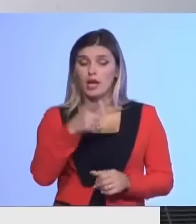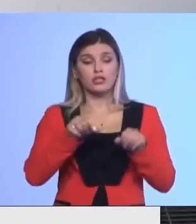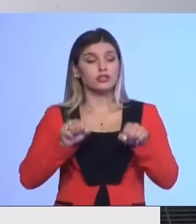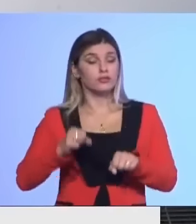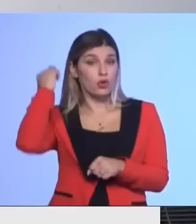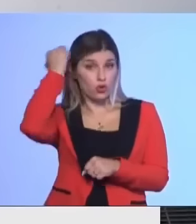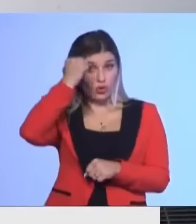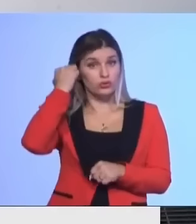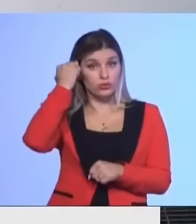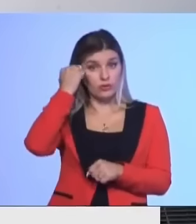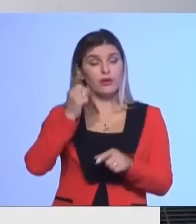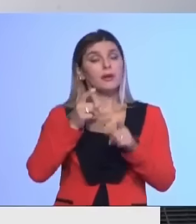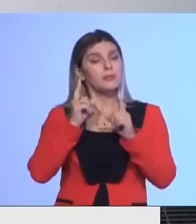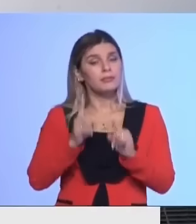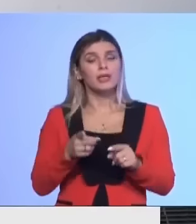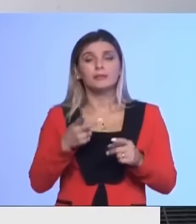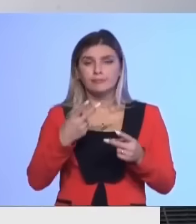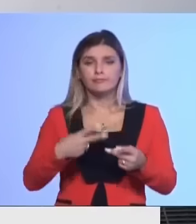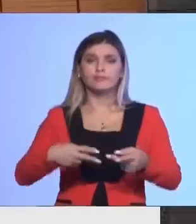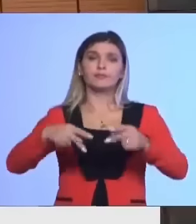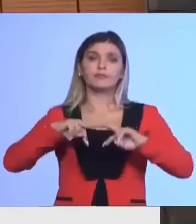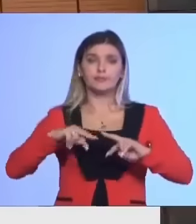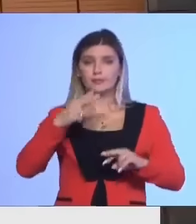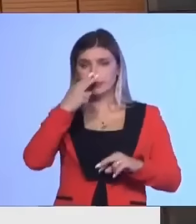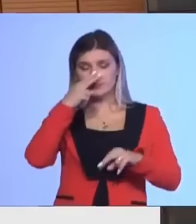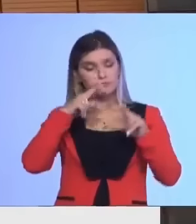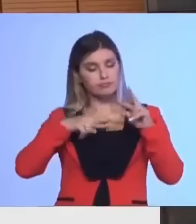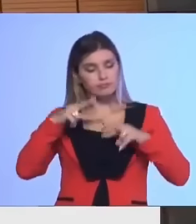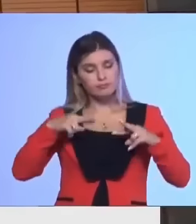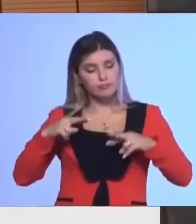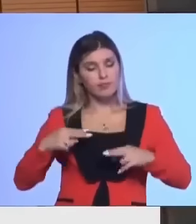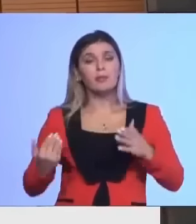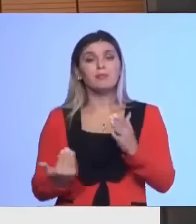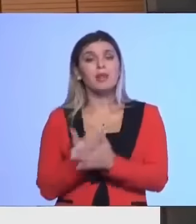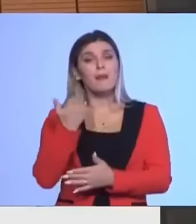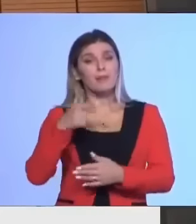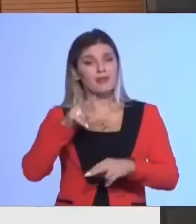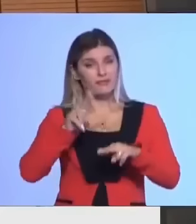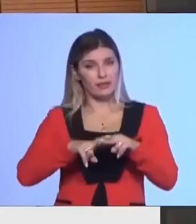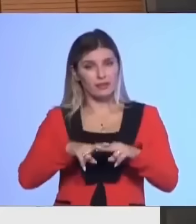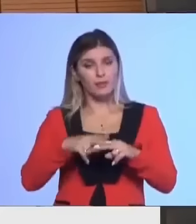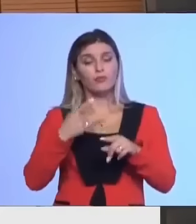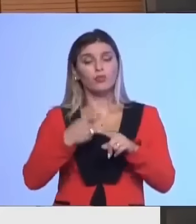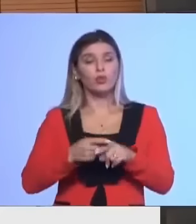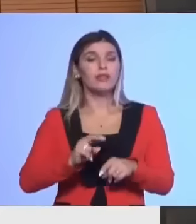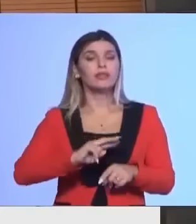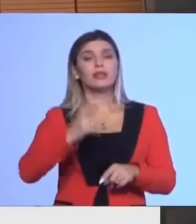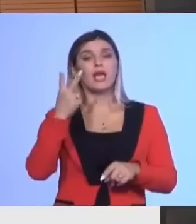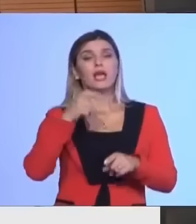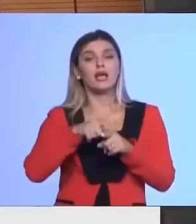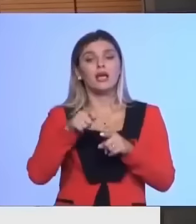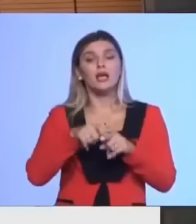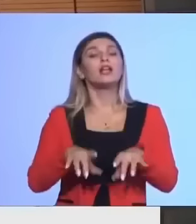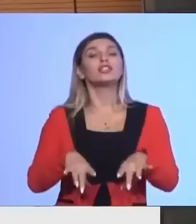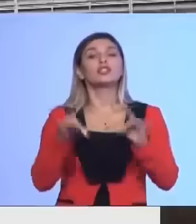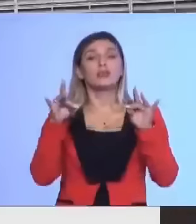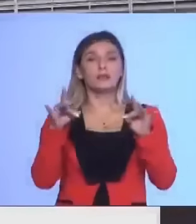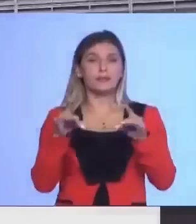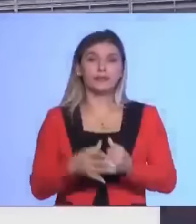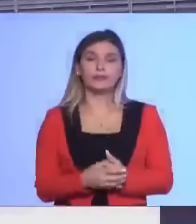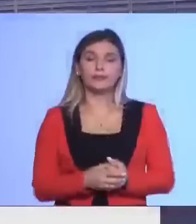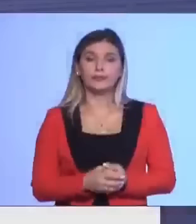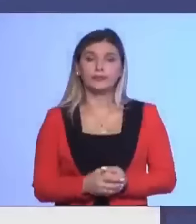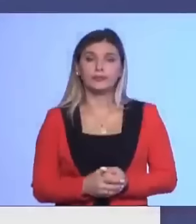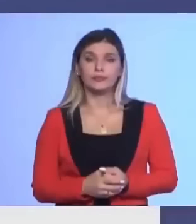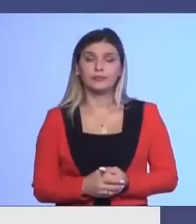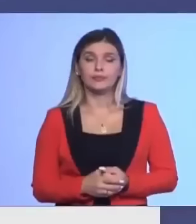së Kosovës që të rishqyrtoj këtë vendim dhe të gjejë një zgjidhje të negociuar në kuadër të dialogut.